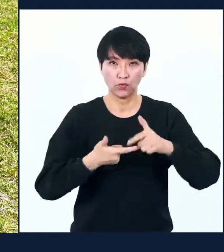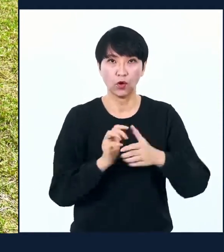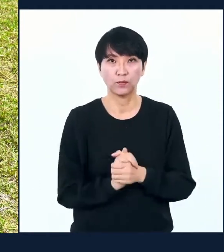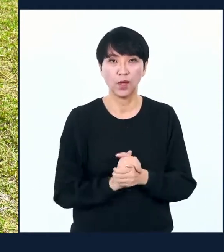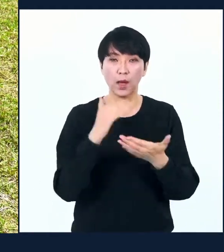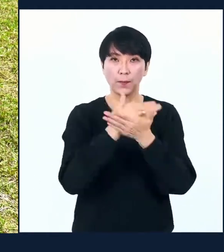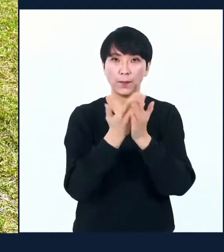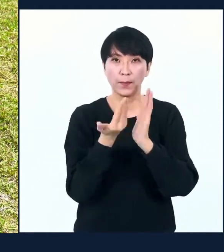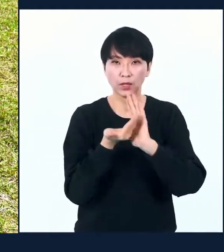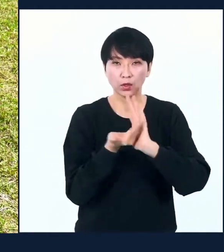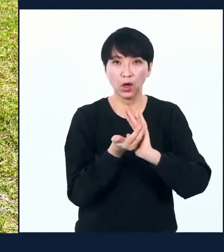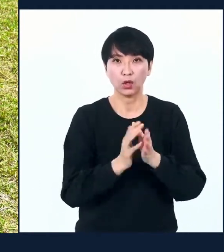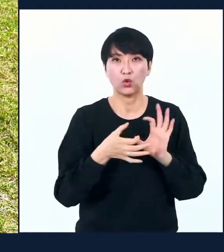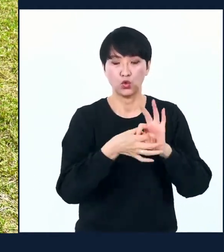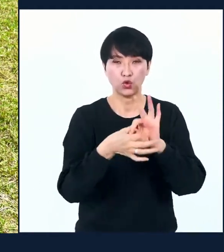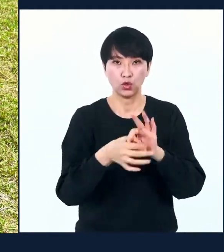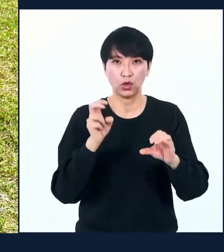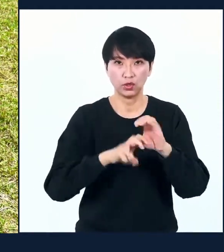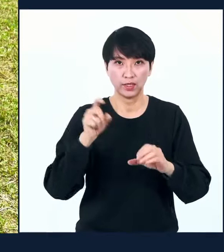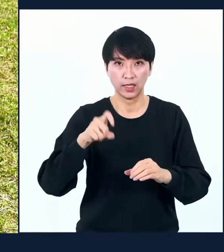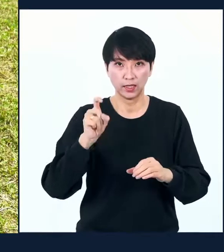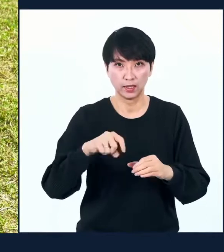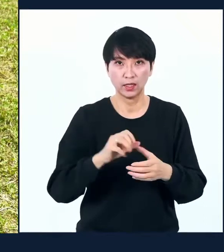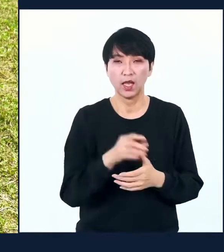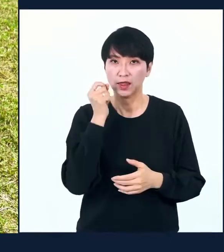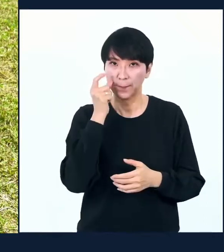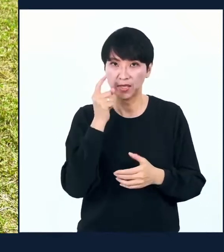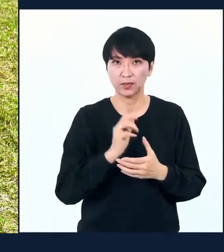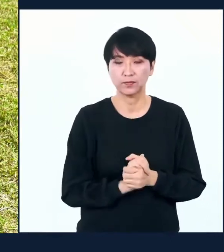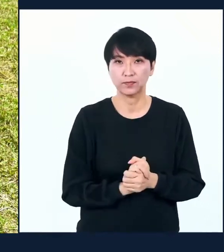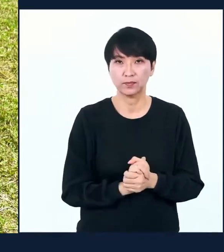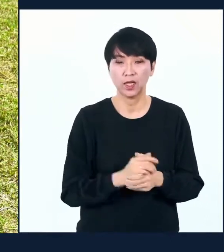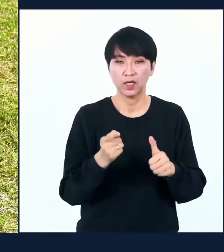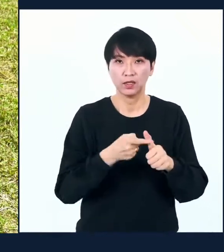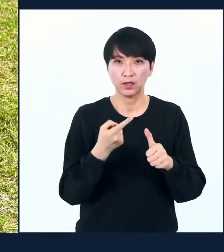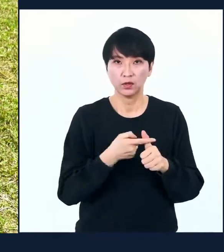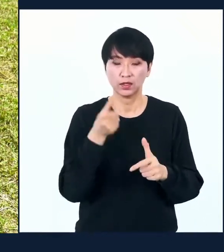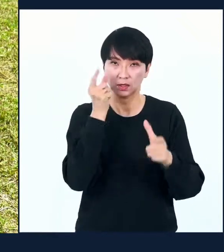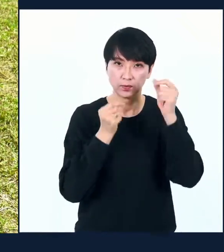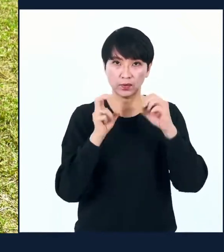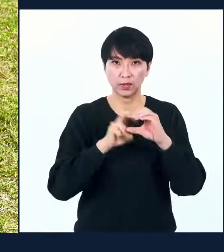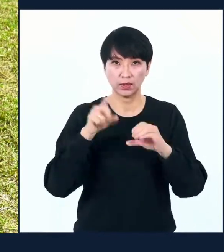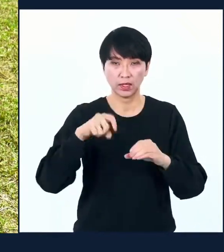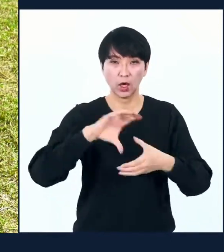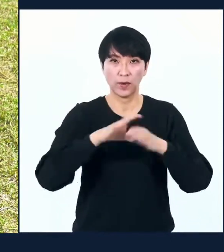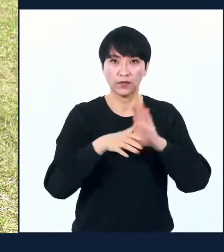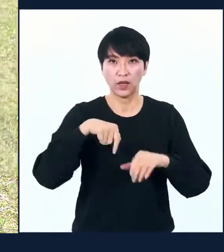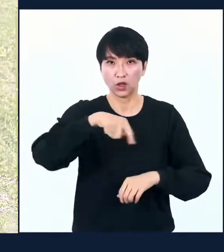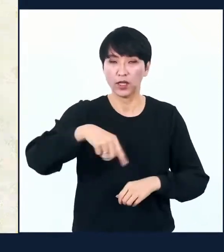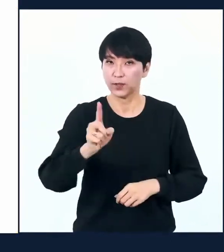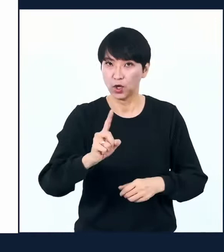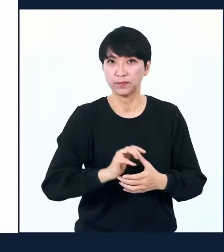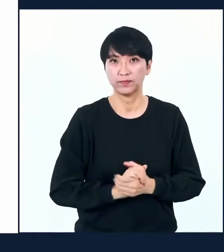不同的材料聯繫西九特色，不如我們就先來認識一下西九文化區。